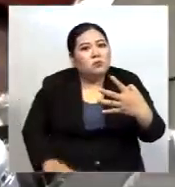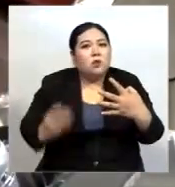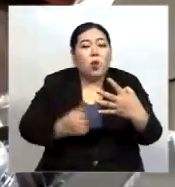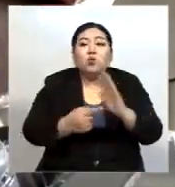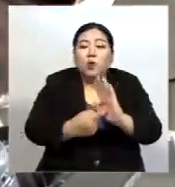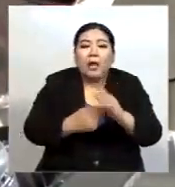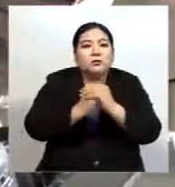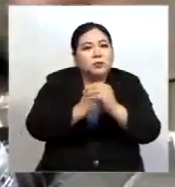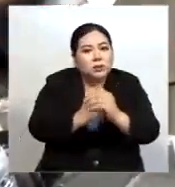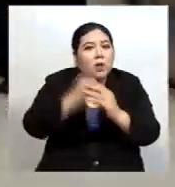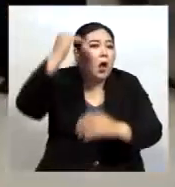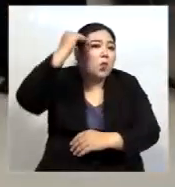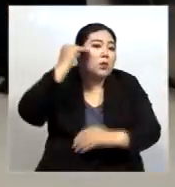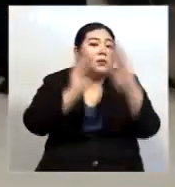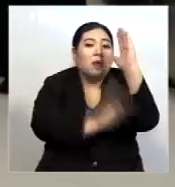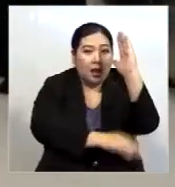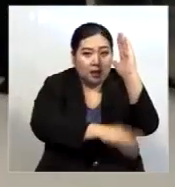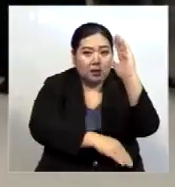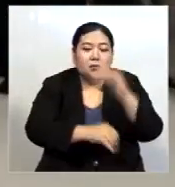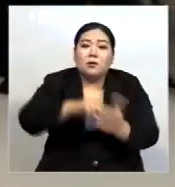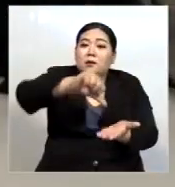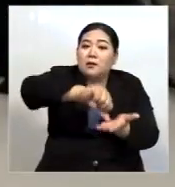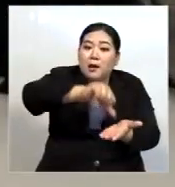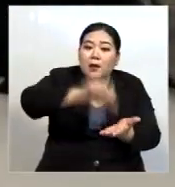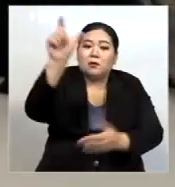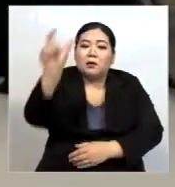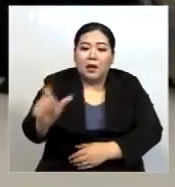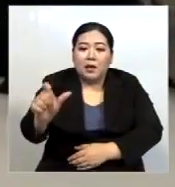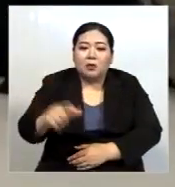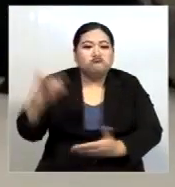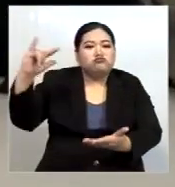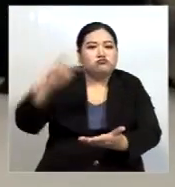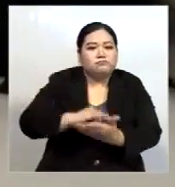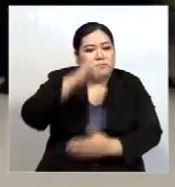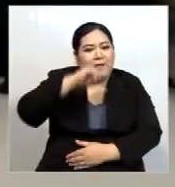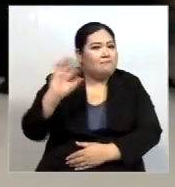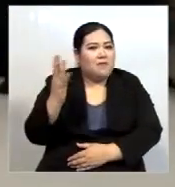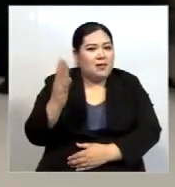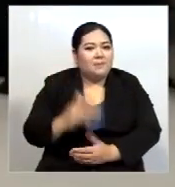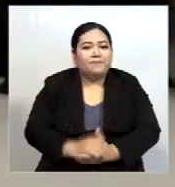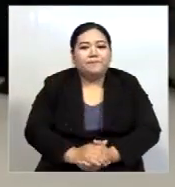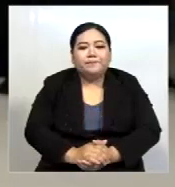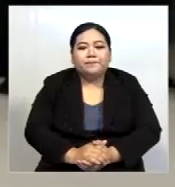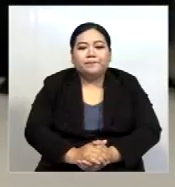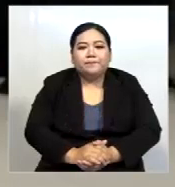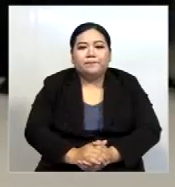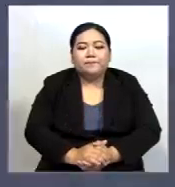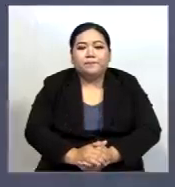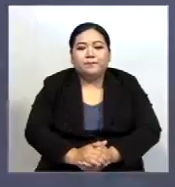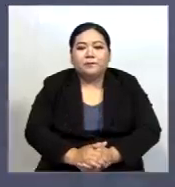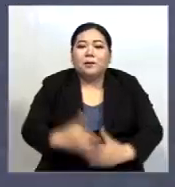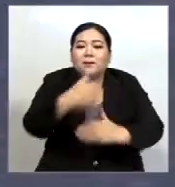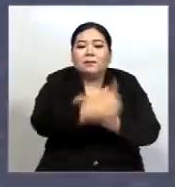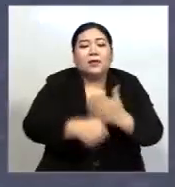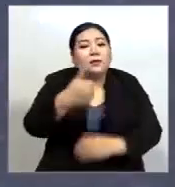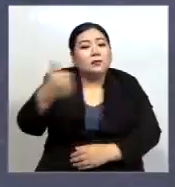มากที่สุดก็คือจากจีนจากเกาหลีใต้ส่วนอิหร่านและอิตาลีนั้นไม่มีเที่ยวบินเข้ามายังประเทศไทยขณะที่สายการบิน